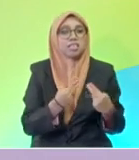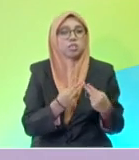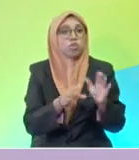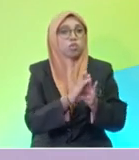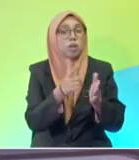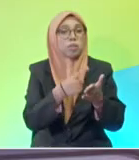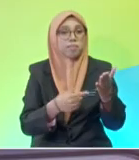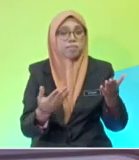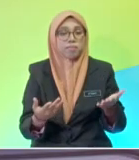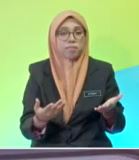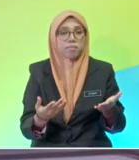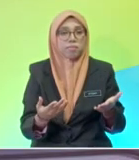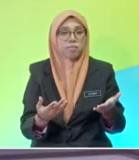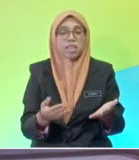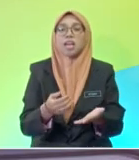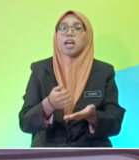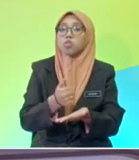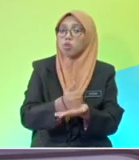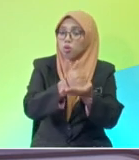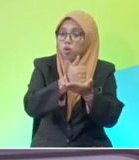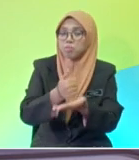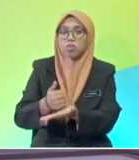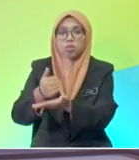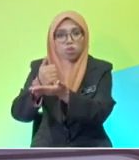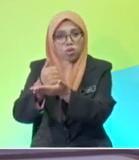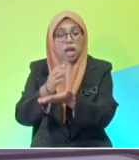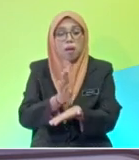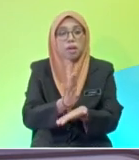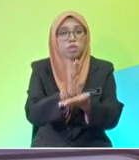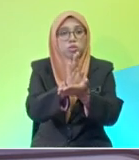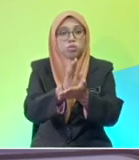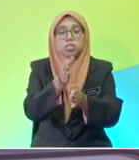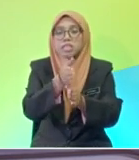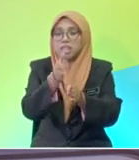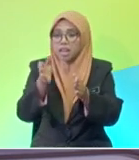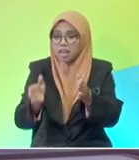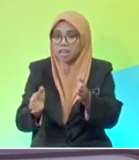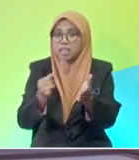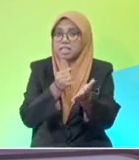bantulah bantulah seikhlas hati